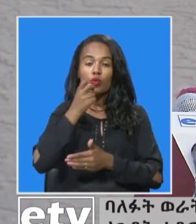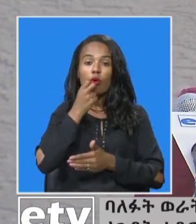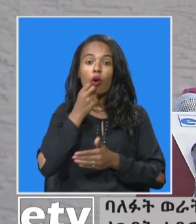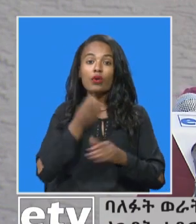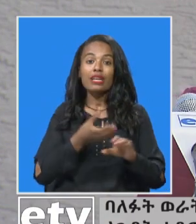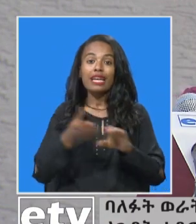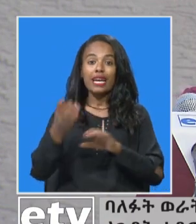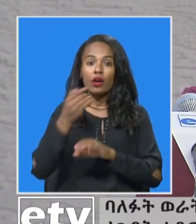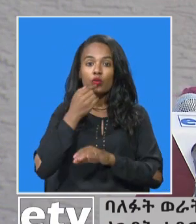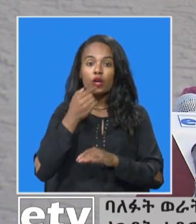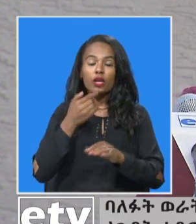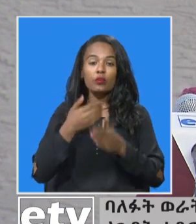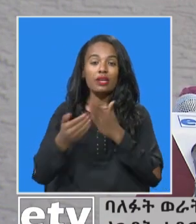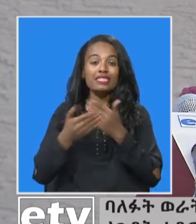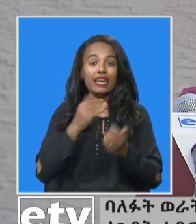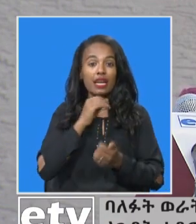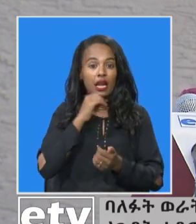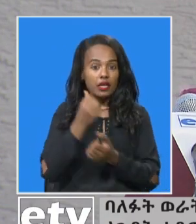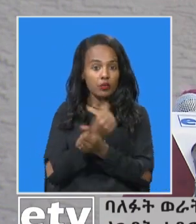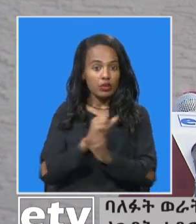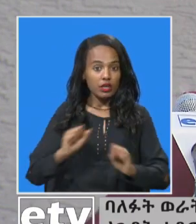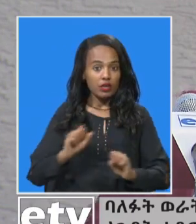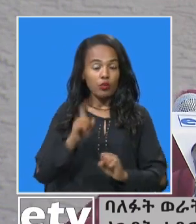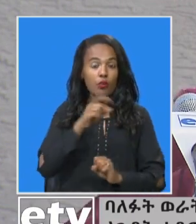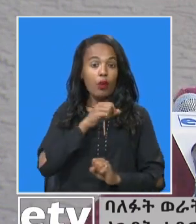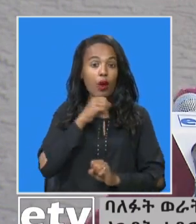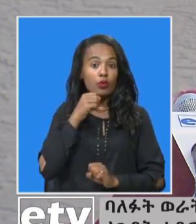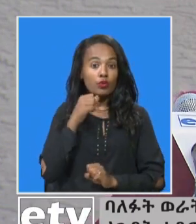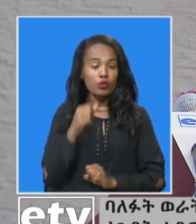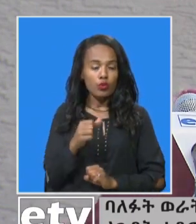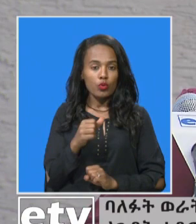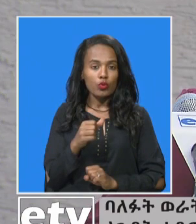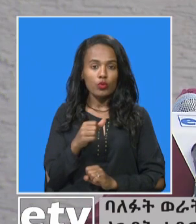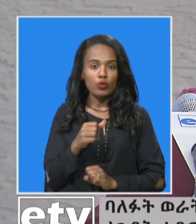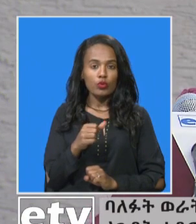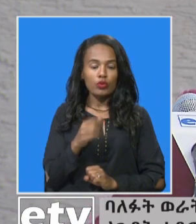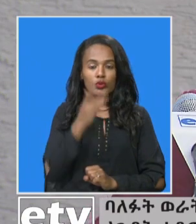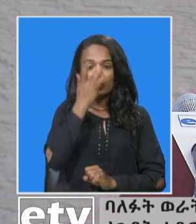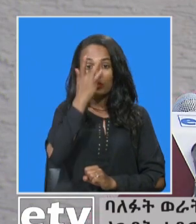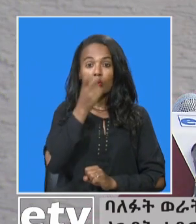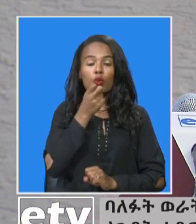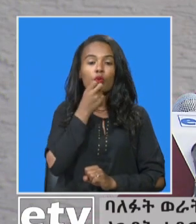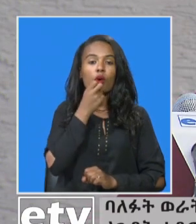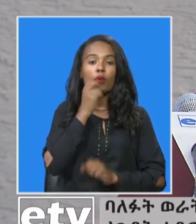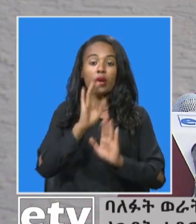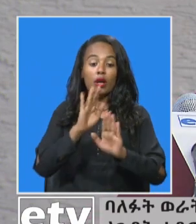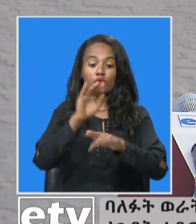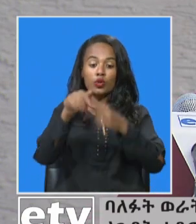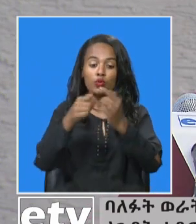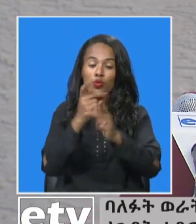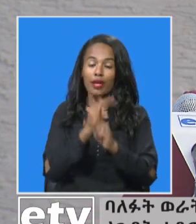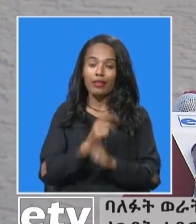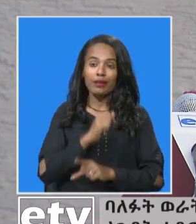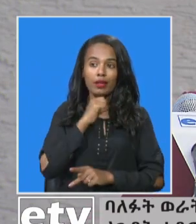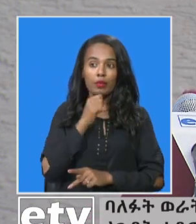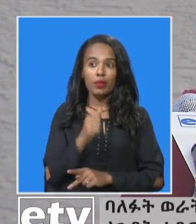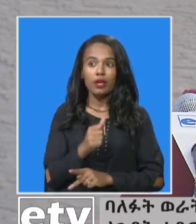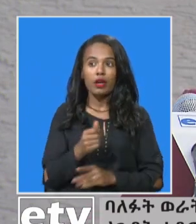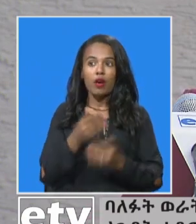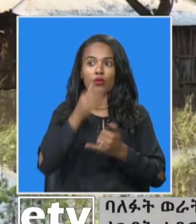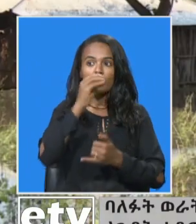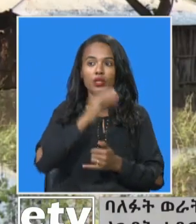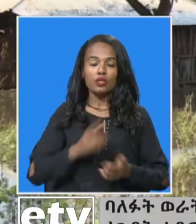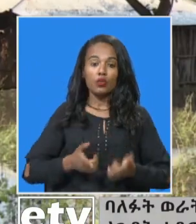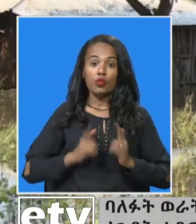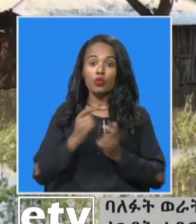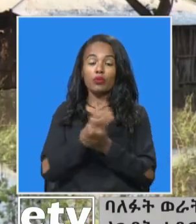እያለን ቢያንስ ቀላል አይደለም የታደግ ነው። አለበለዚያ ባይሆን ኖሮ ዝምሮ ውሃው በራሱ ሄዶ ያልተጠበቀ ኢቭን አሁን እኮ የሰው ህይወት